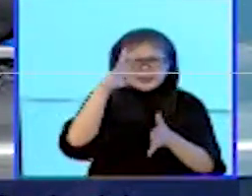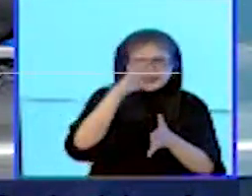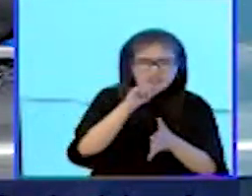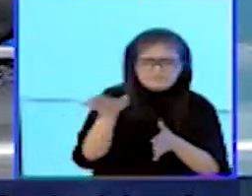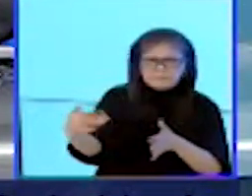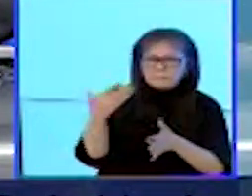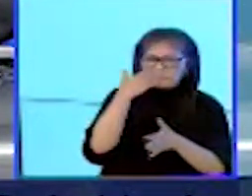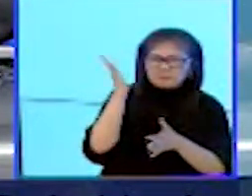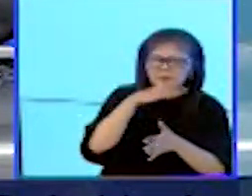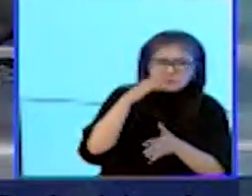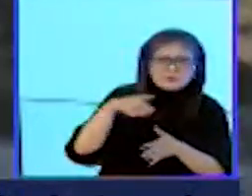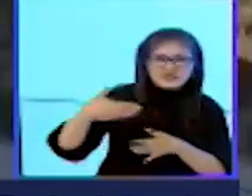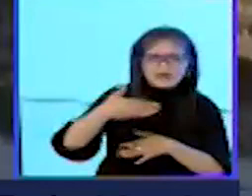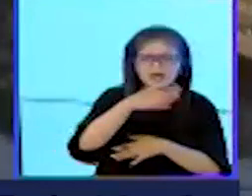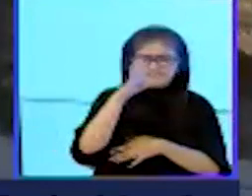mati.